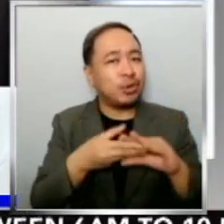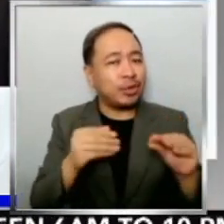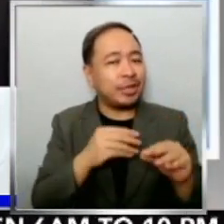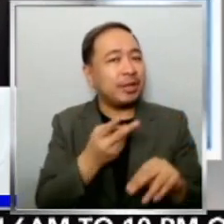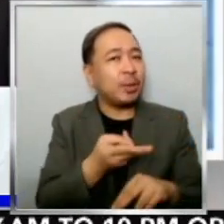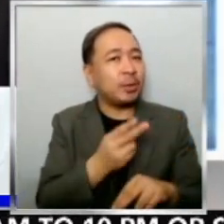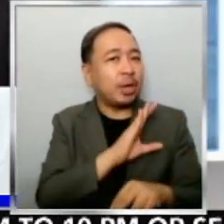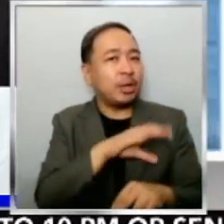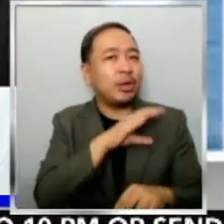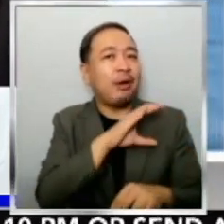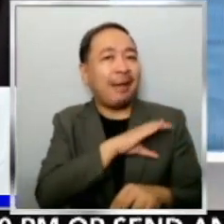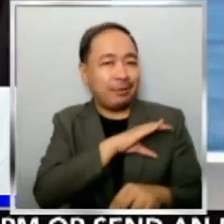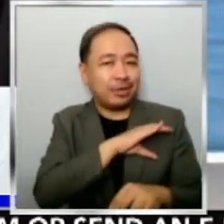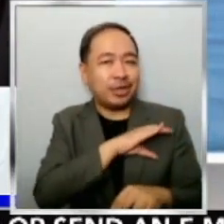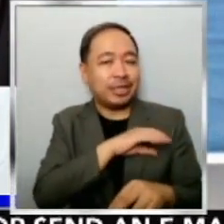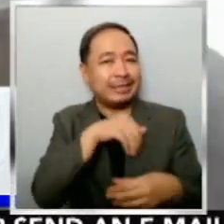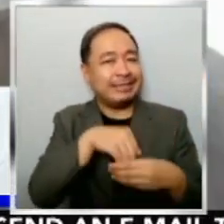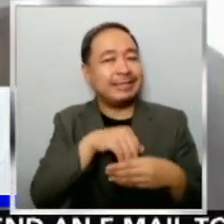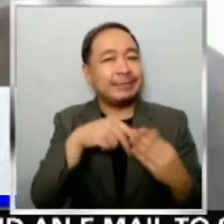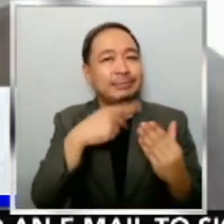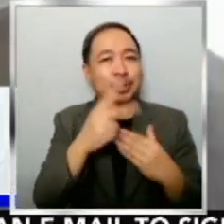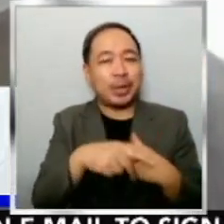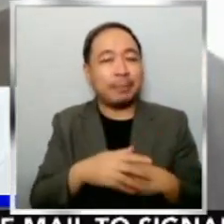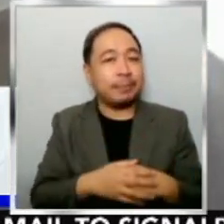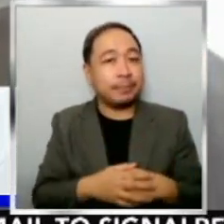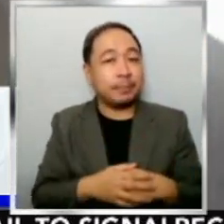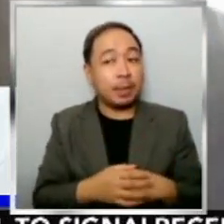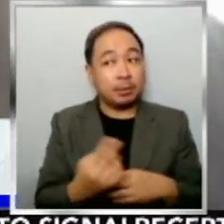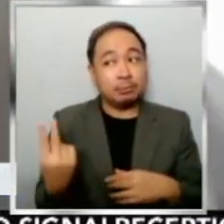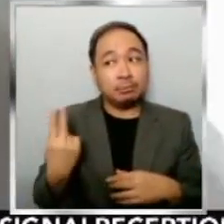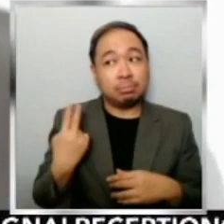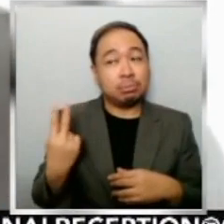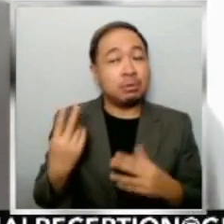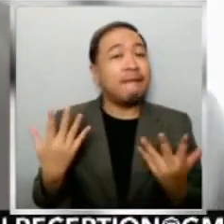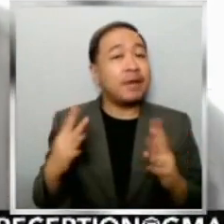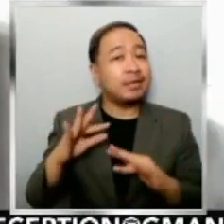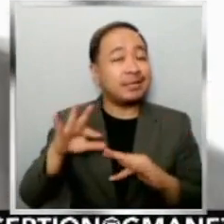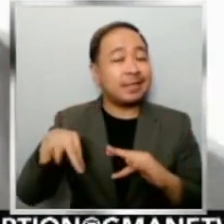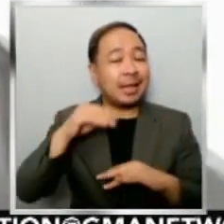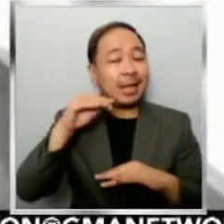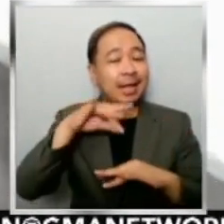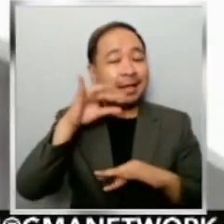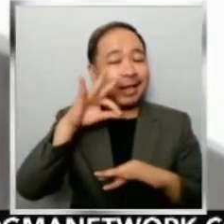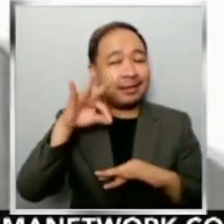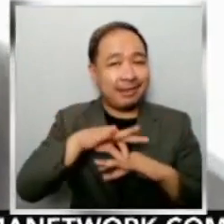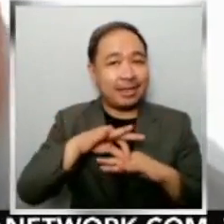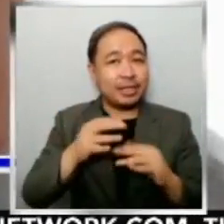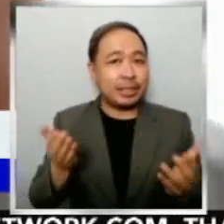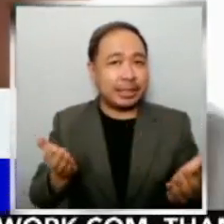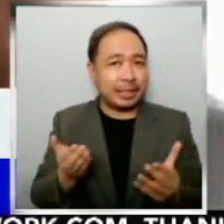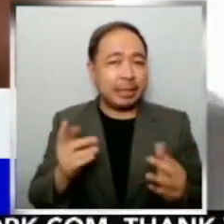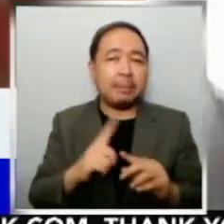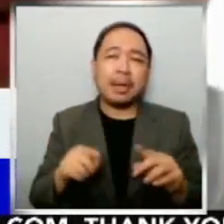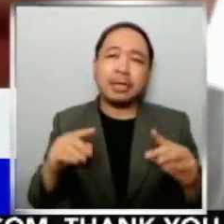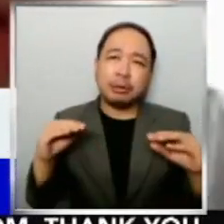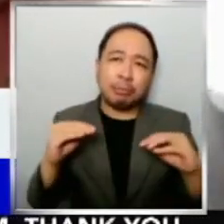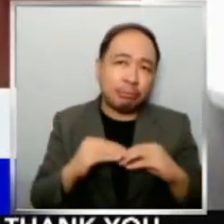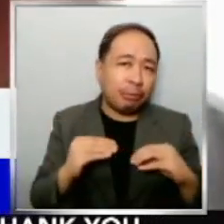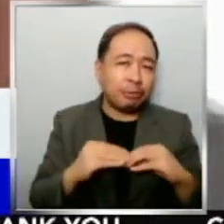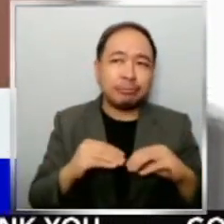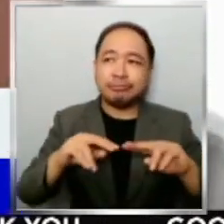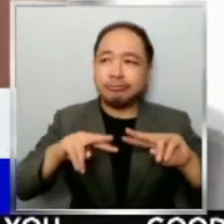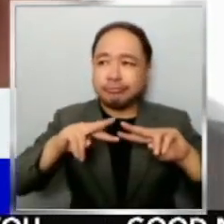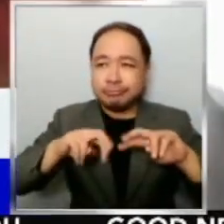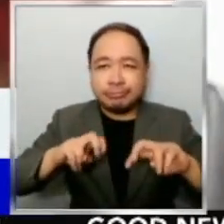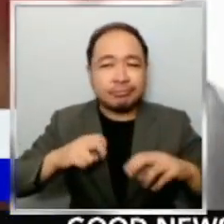at Val. Engaged na kami dito pero maraya pa kaming kailangan gawin as PSG, yeah, sa security detail. Now meron